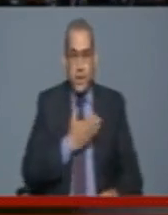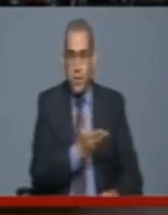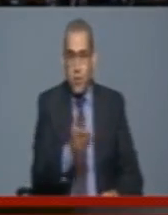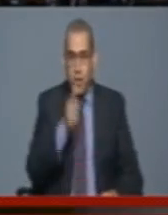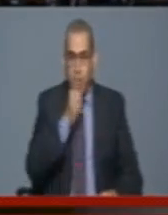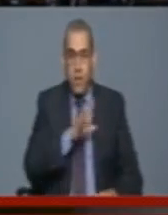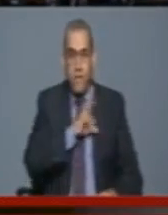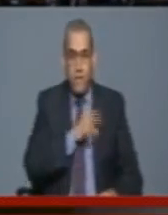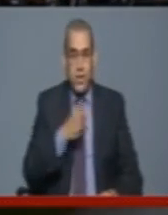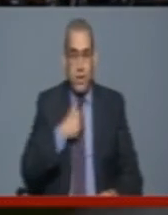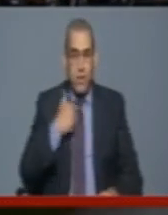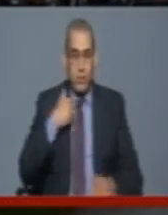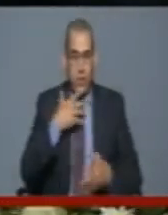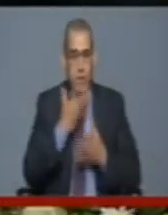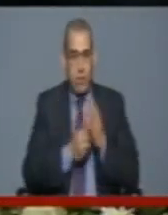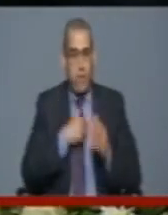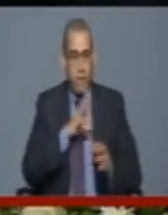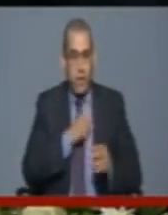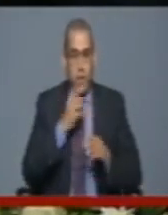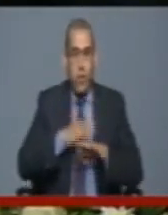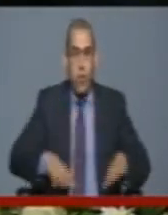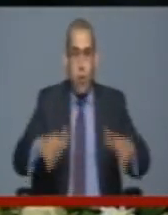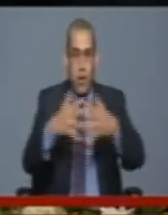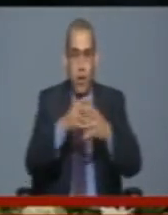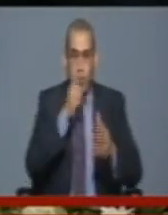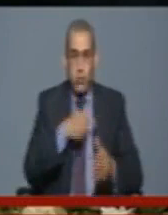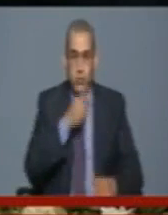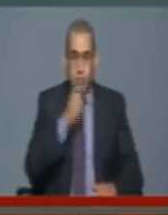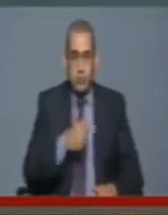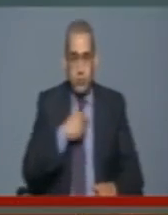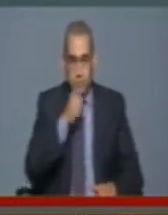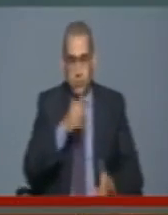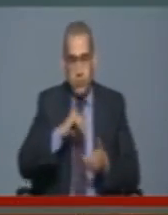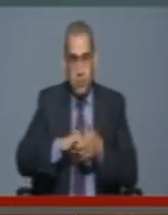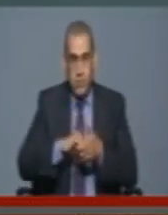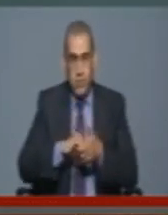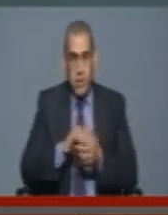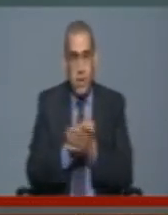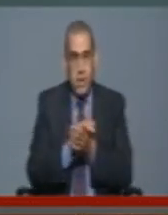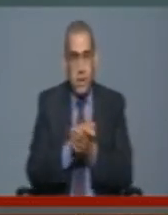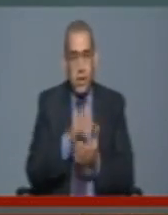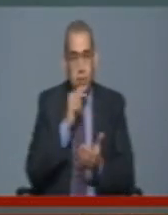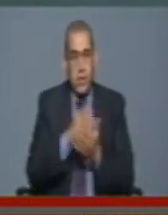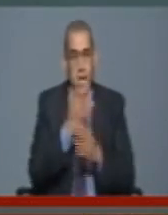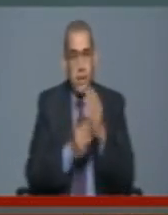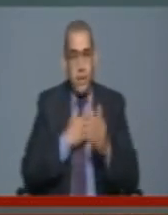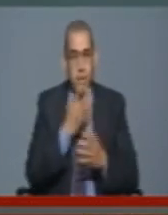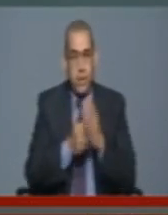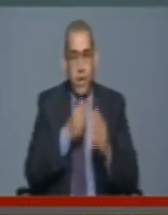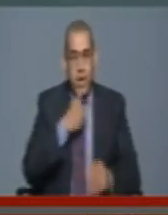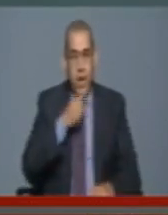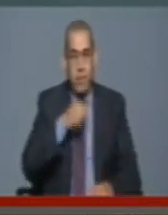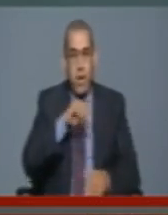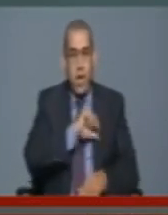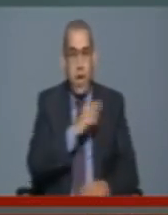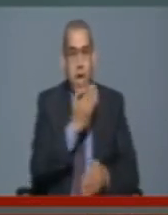فلسطينية الهوى، لأرحب وألتقي وأقدم لكم زميلي وابن بلدي من قطاع غزة،